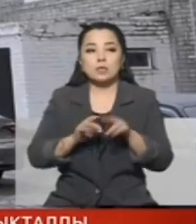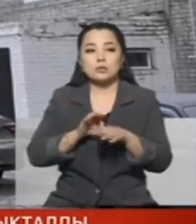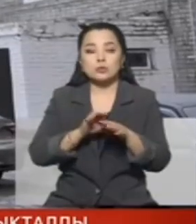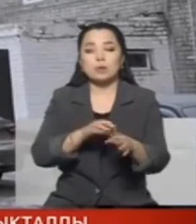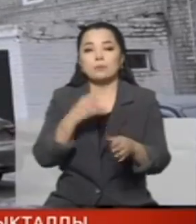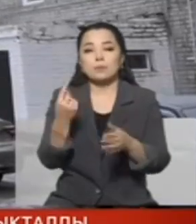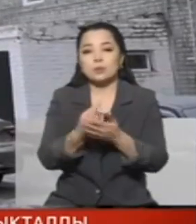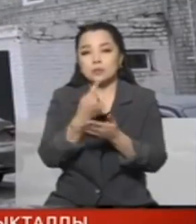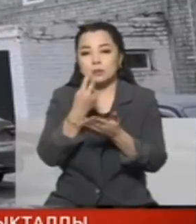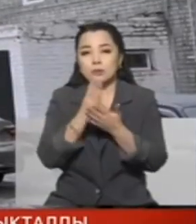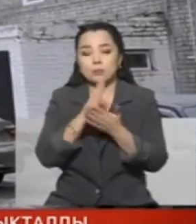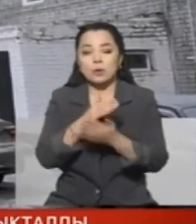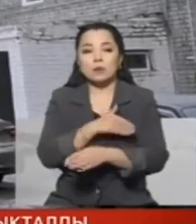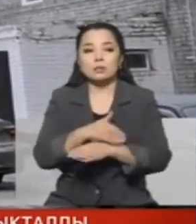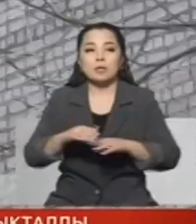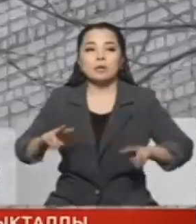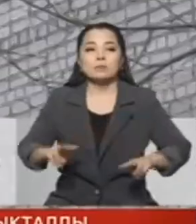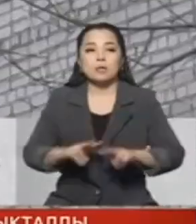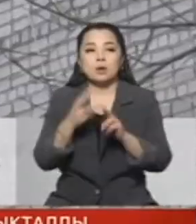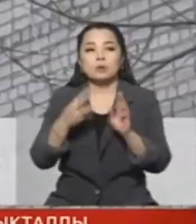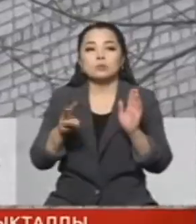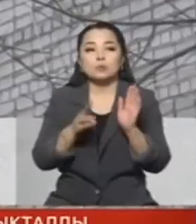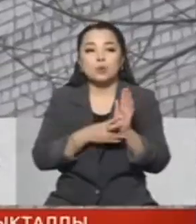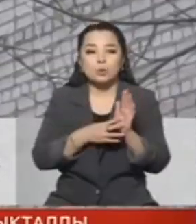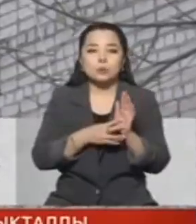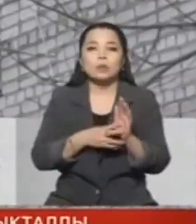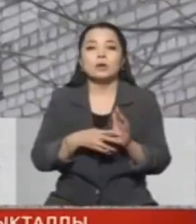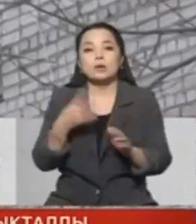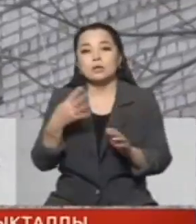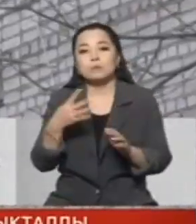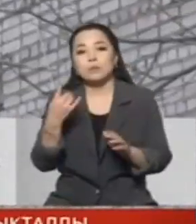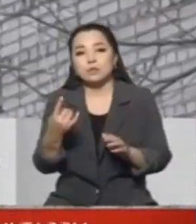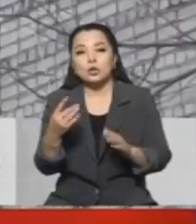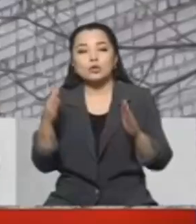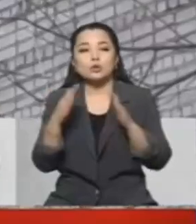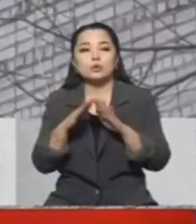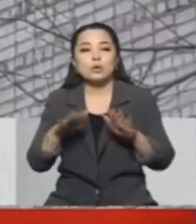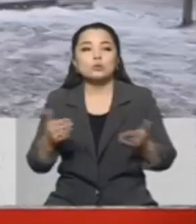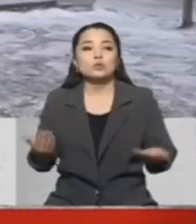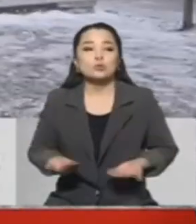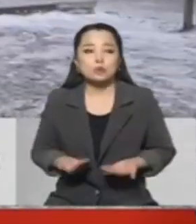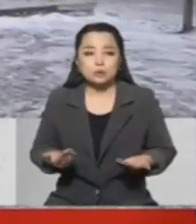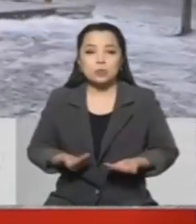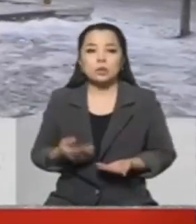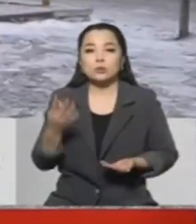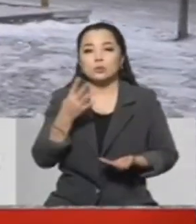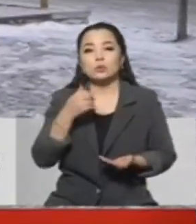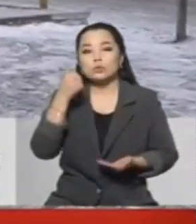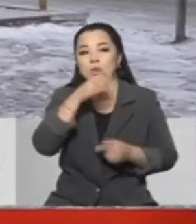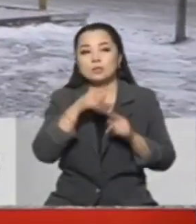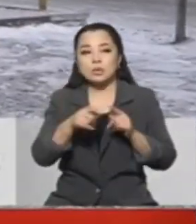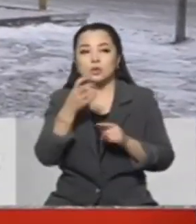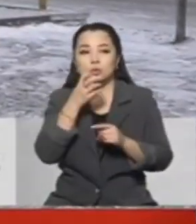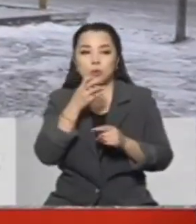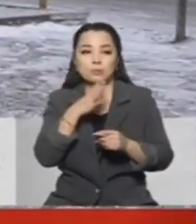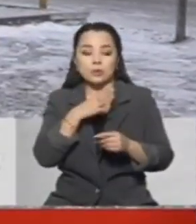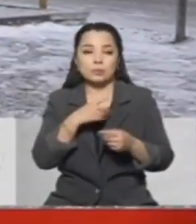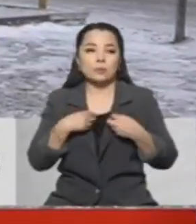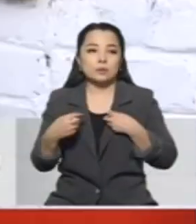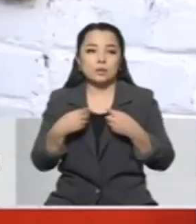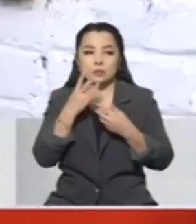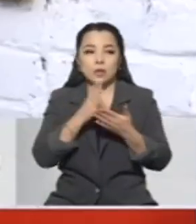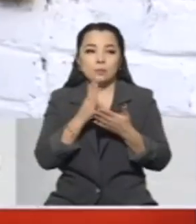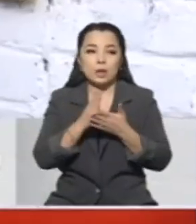бірі. Астана көшесіндегі 39-шы және 41-шы үйлердің тұрғындары 4 жылдан бері жылуға жарымай отырмыз